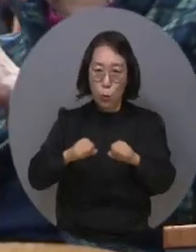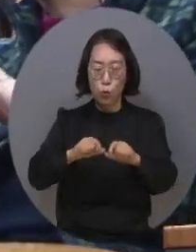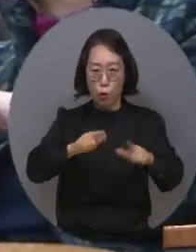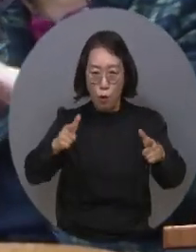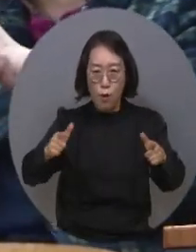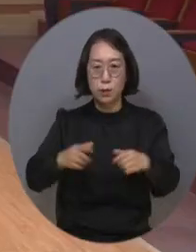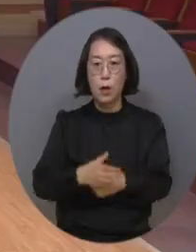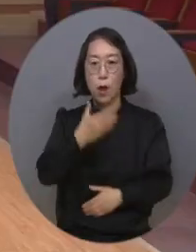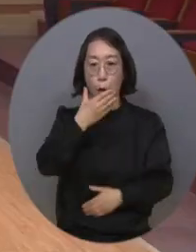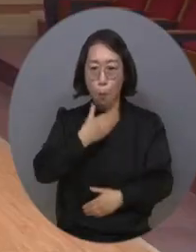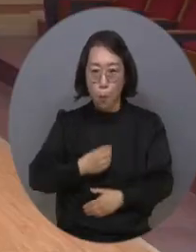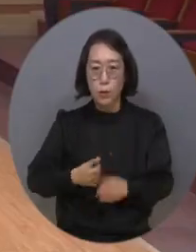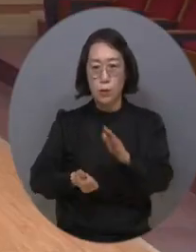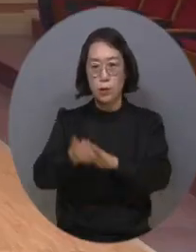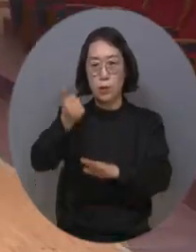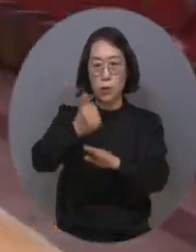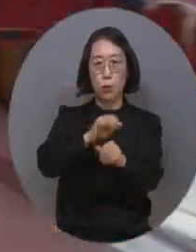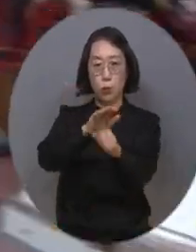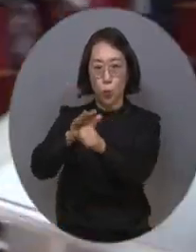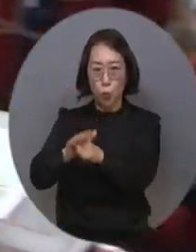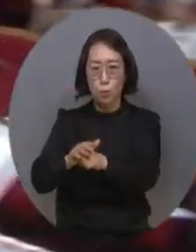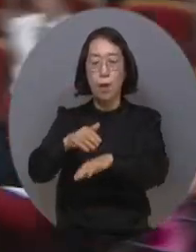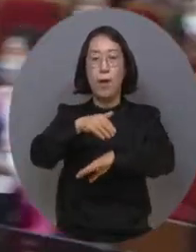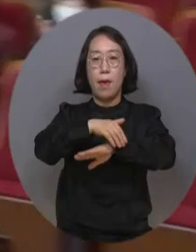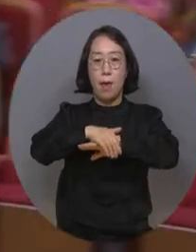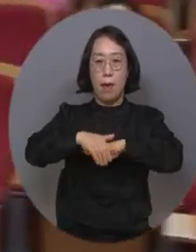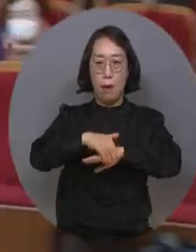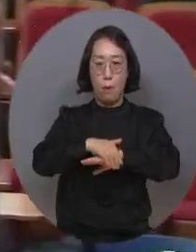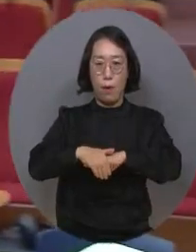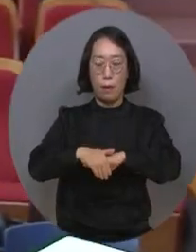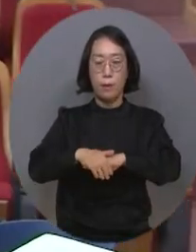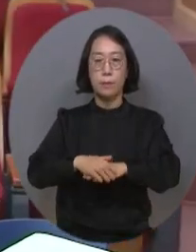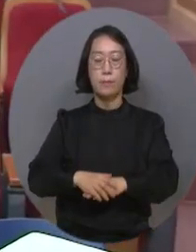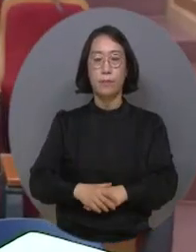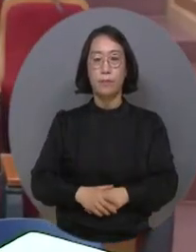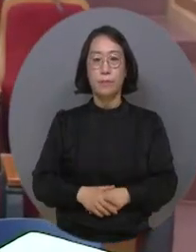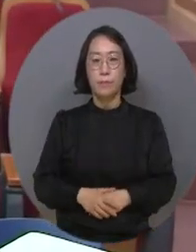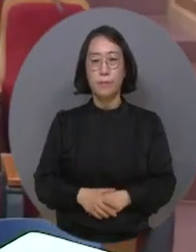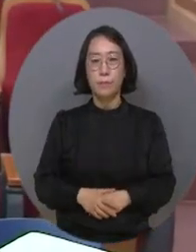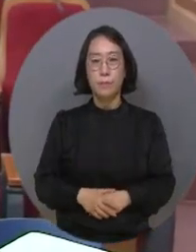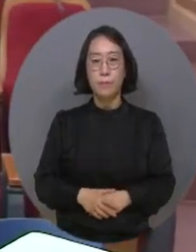지역사회의 복지 실현을 이루어 나갈 예정입니다. 복지TV 뉴스 홍경현입니다.